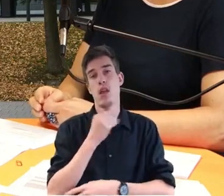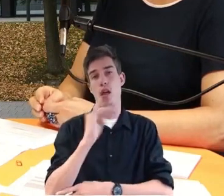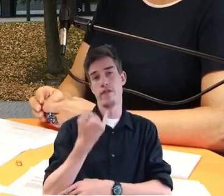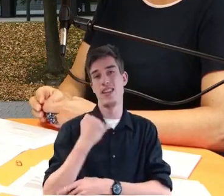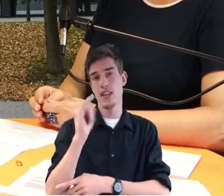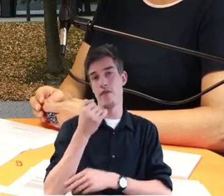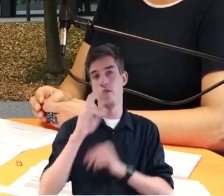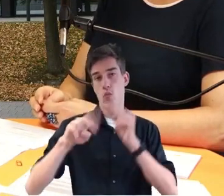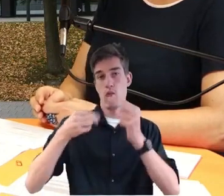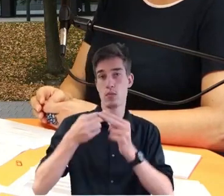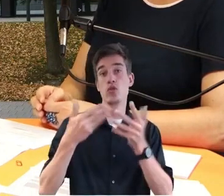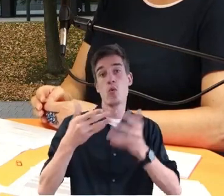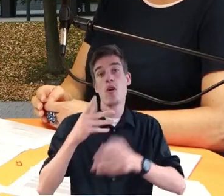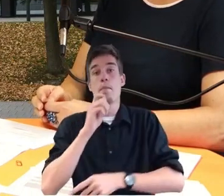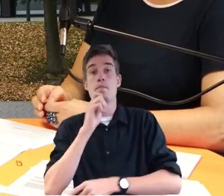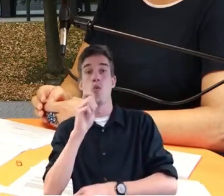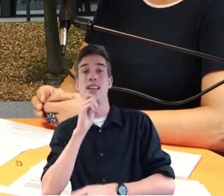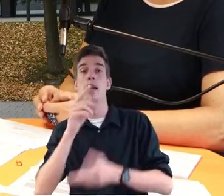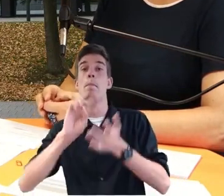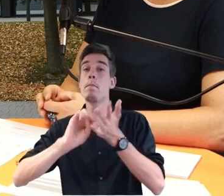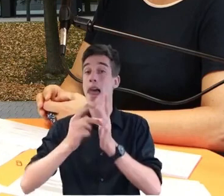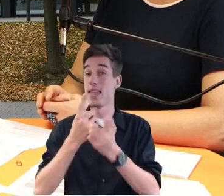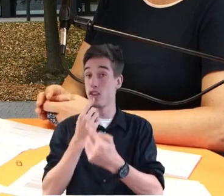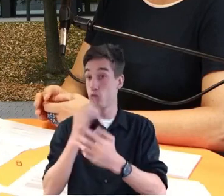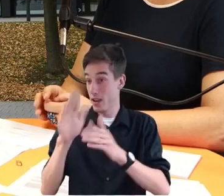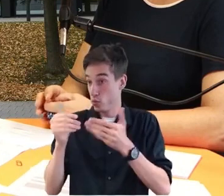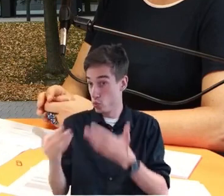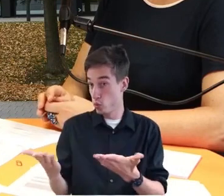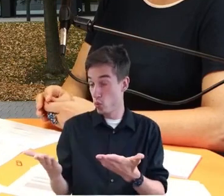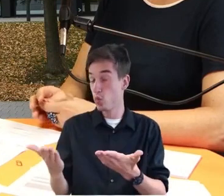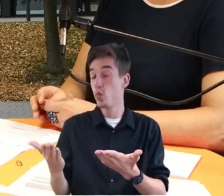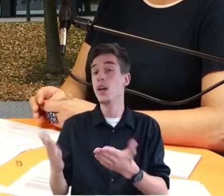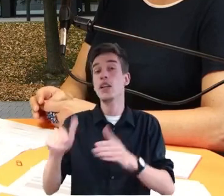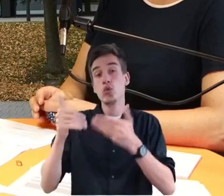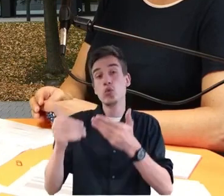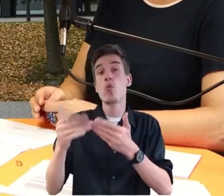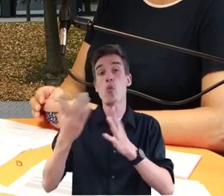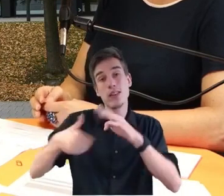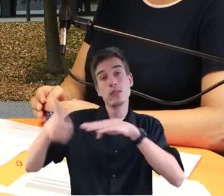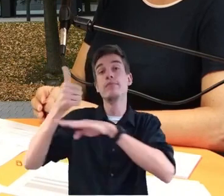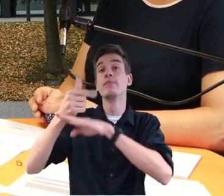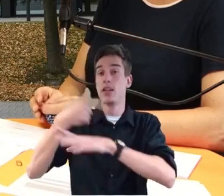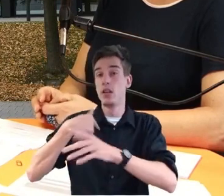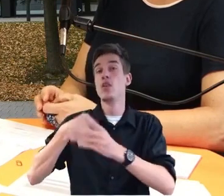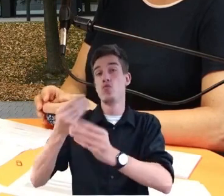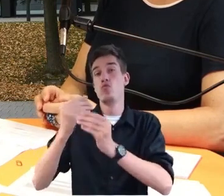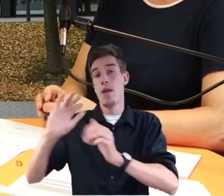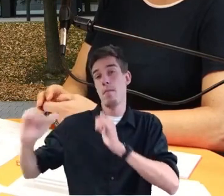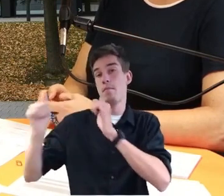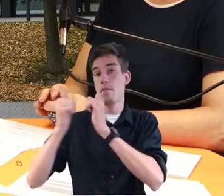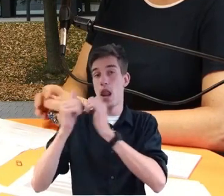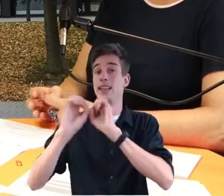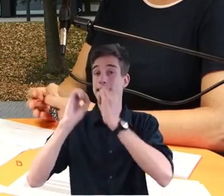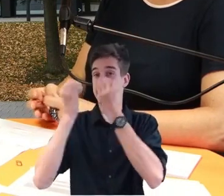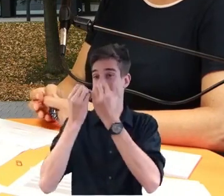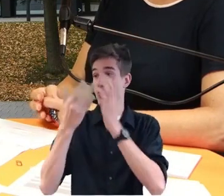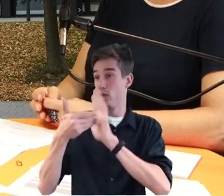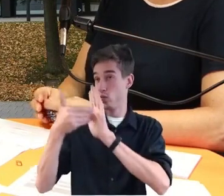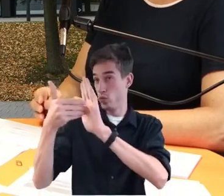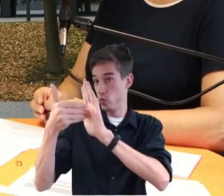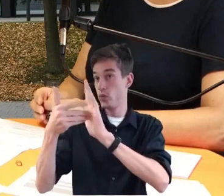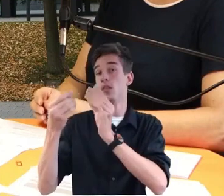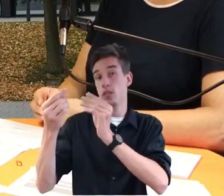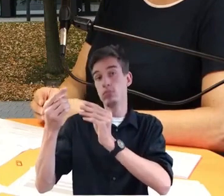eine moderierte plan besprechung so nennen wir nehmen wir es wo wir den stab begleitet durch ein szenario führen